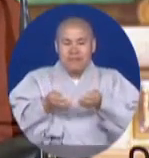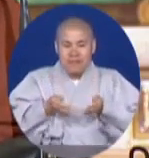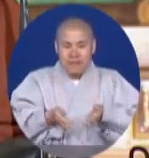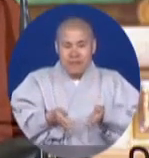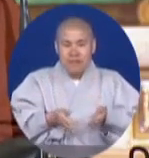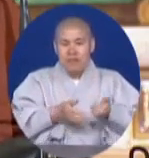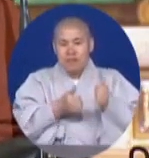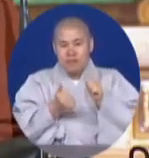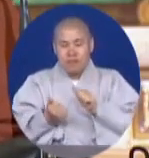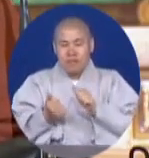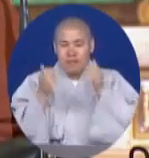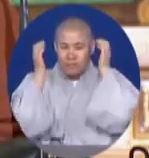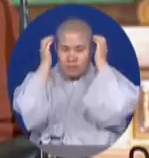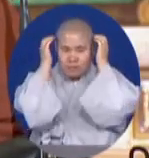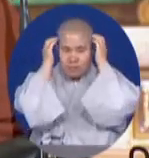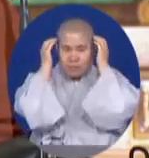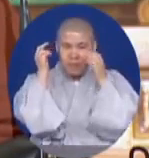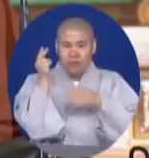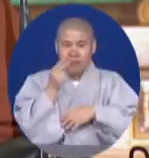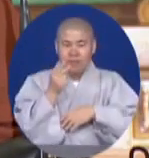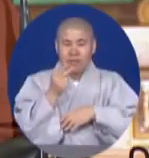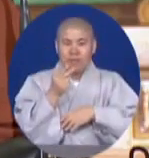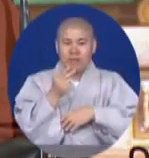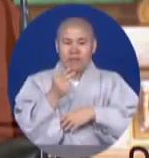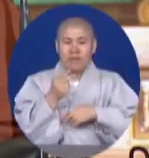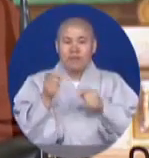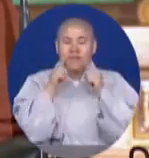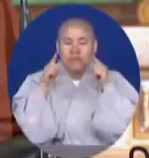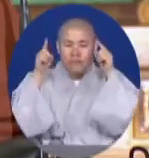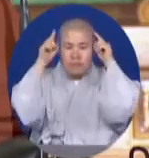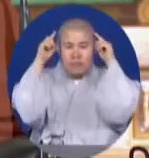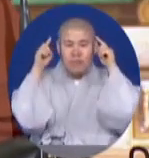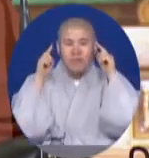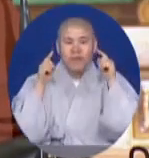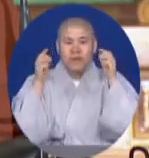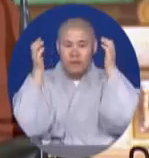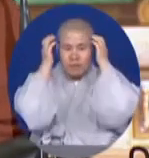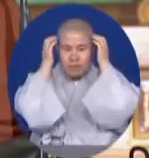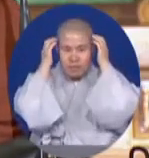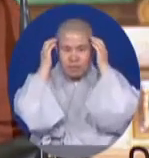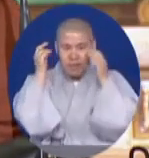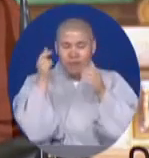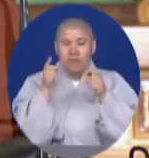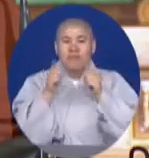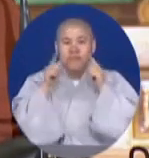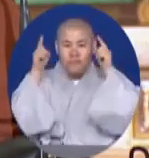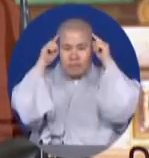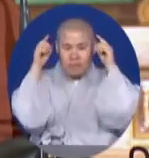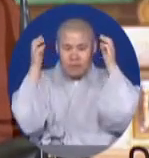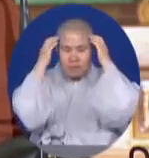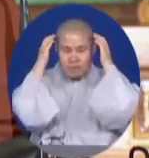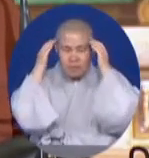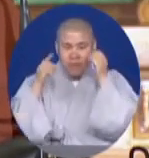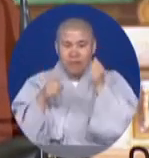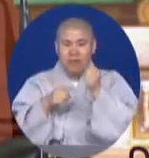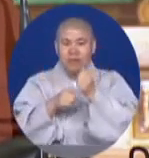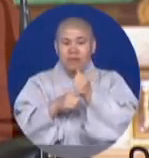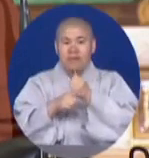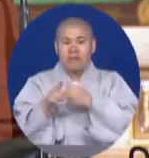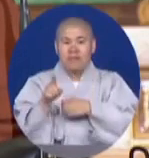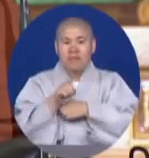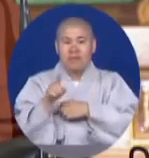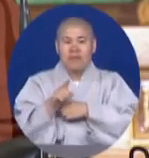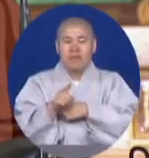생사고통, 이 사막도 지옥고통 그건데, 지옥고라고 하는 것은 핍박고인데요.